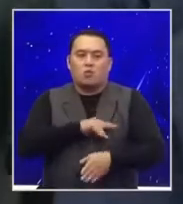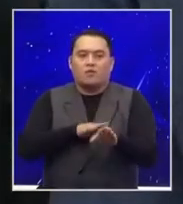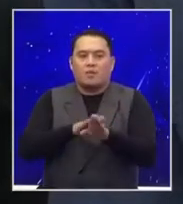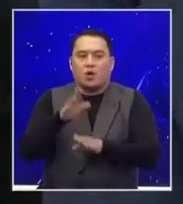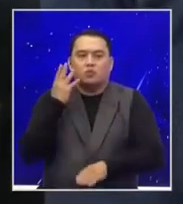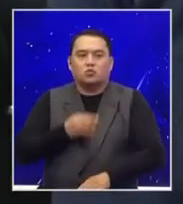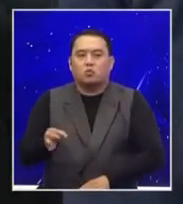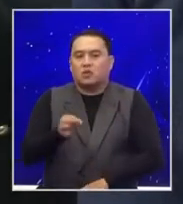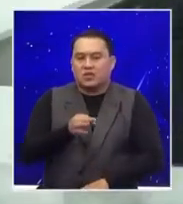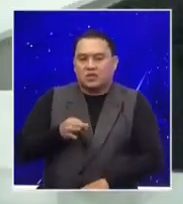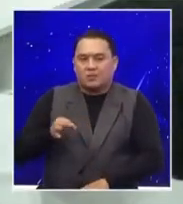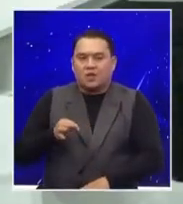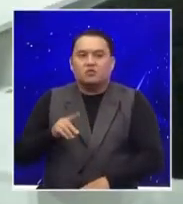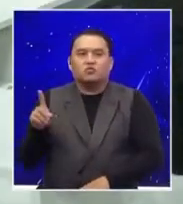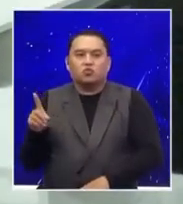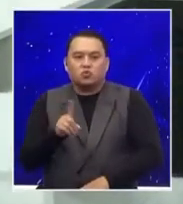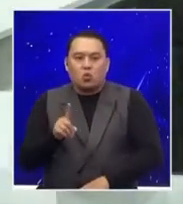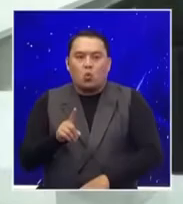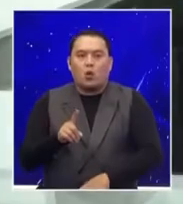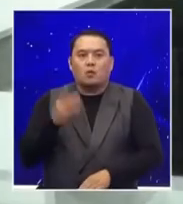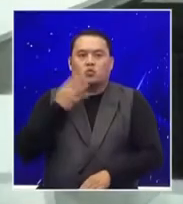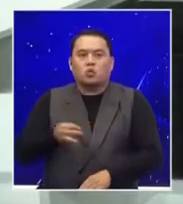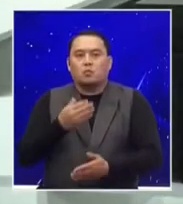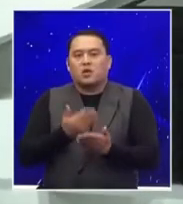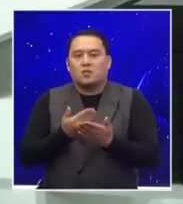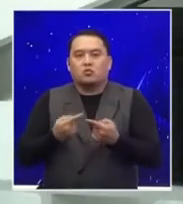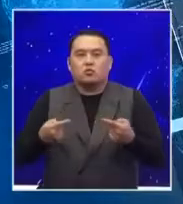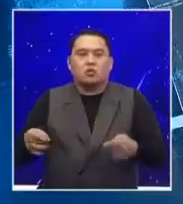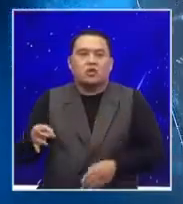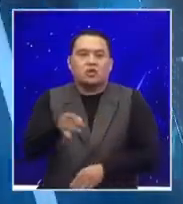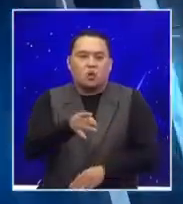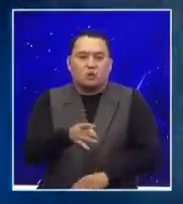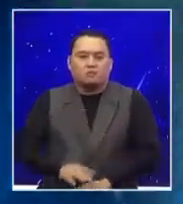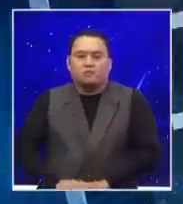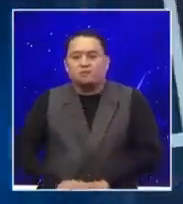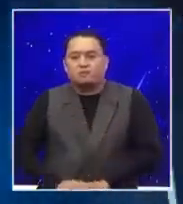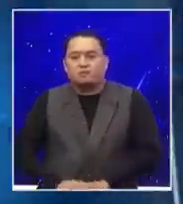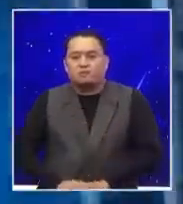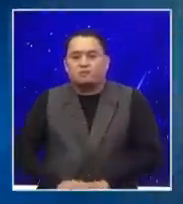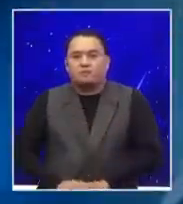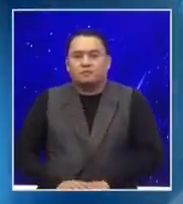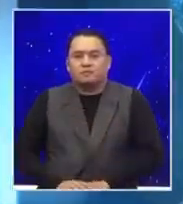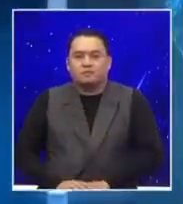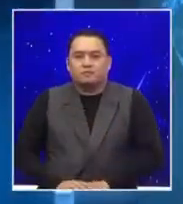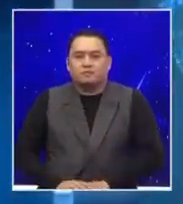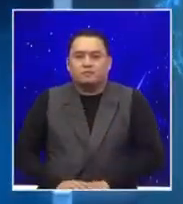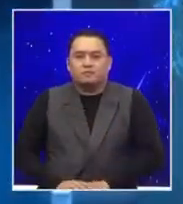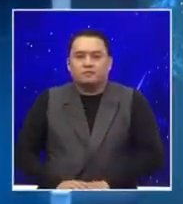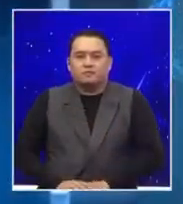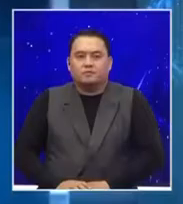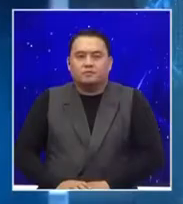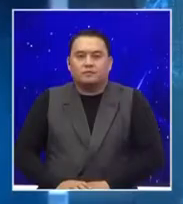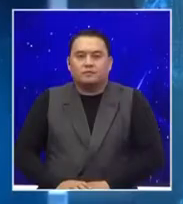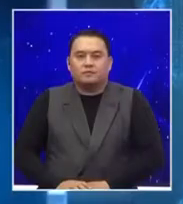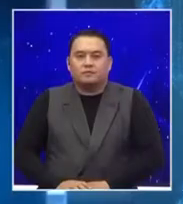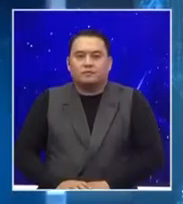в Алматинской области, отметив, что ставит ЖТСУ в пример другим регионам. Дамир Анитов, Абзал Нусипов, Кайрат Кастурганов, телеканал